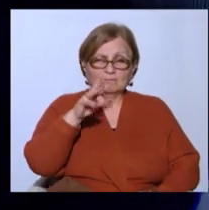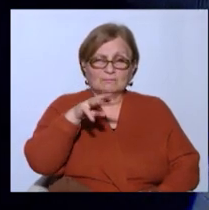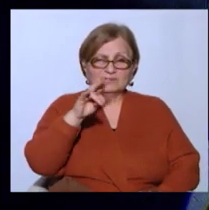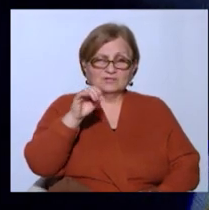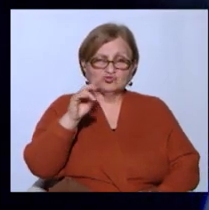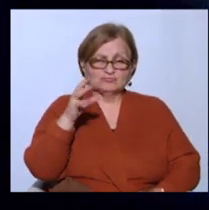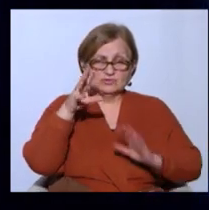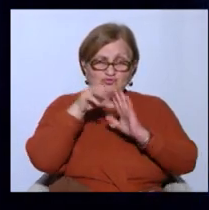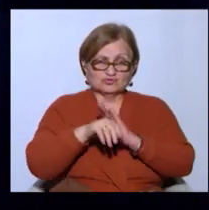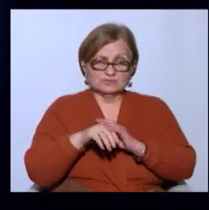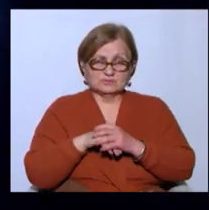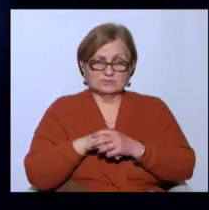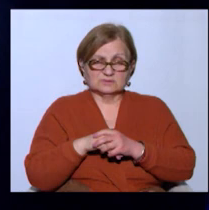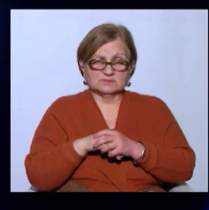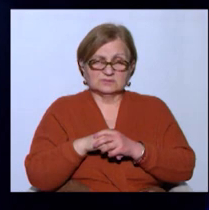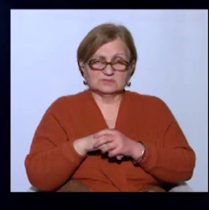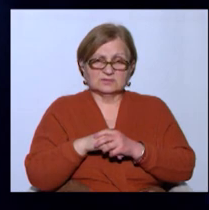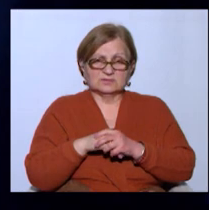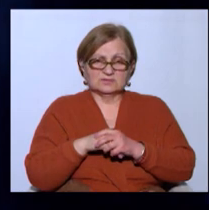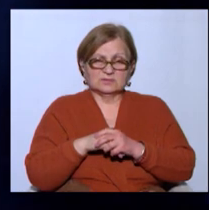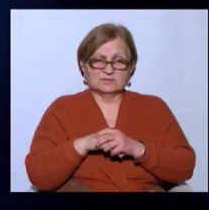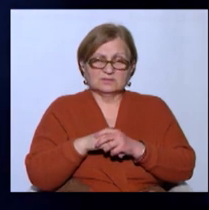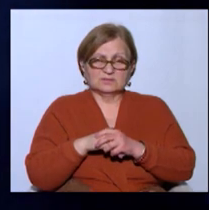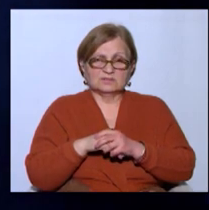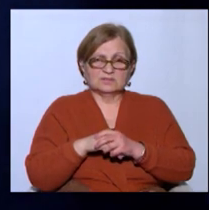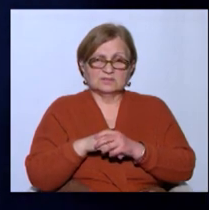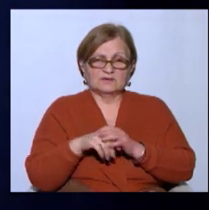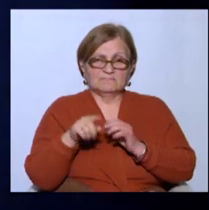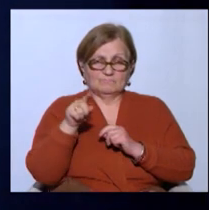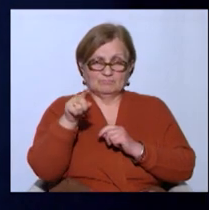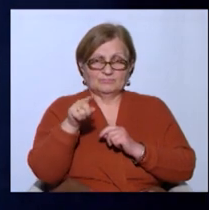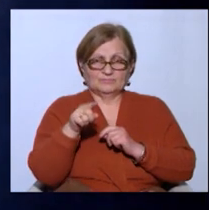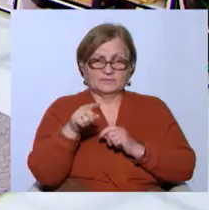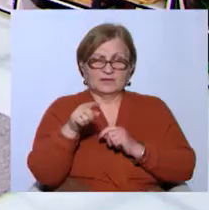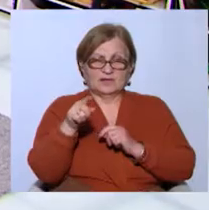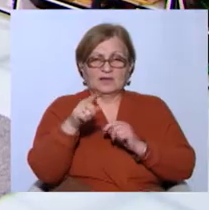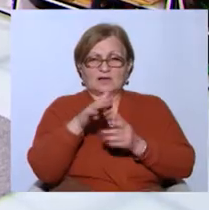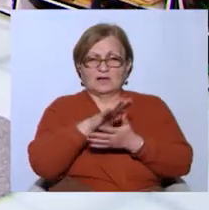და ასე შემდეგ n-m +1. აი მოდი აქედან გავაგრძელოთ